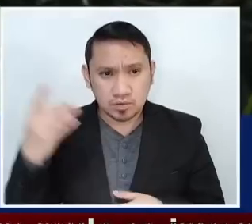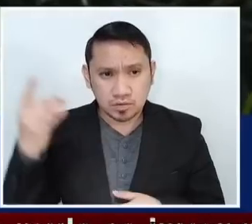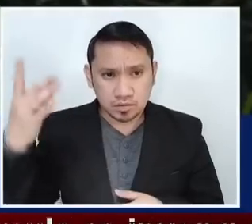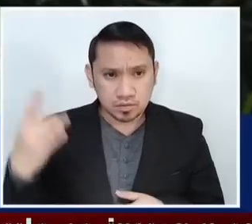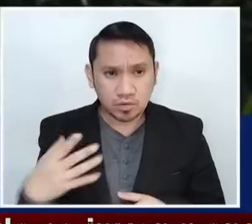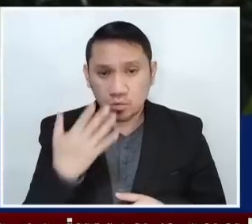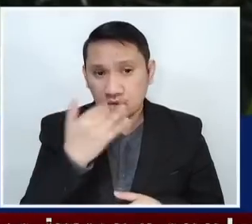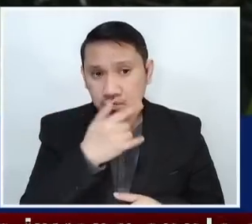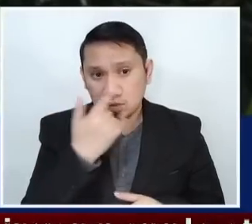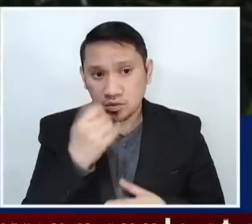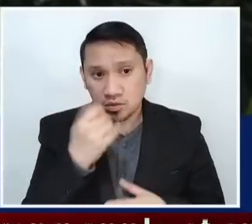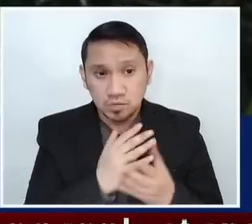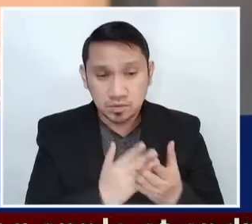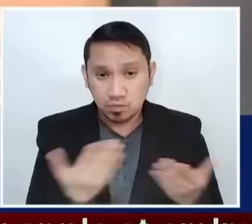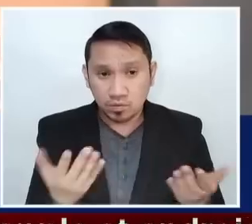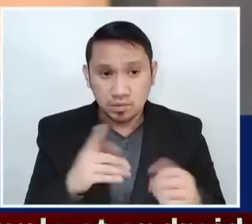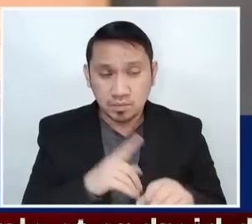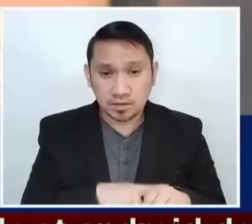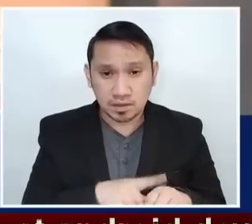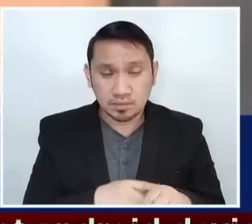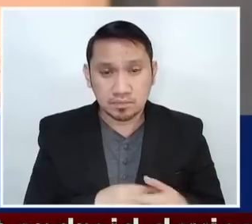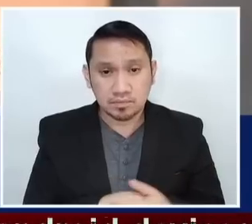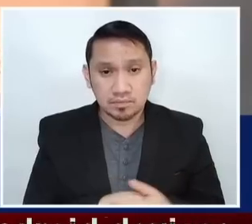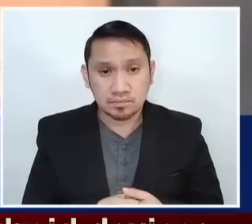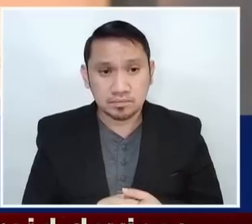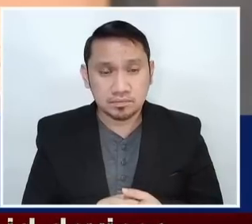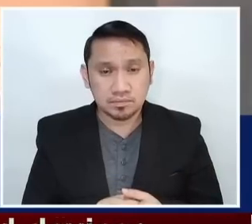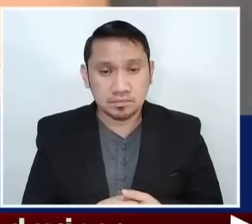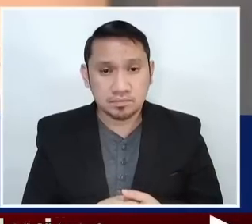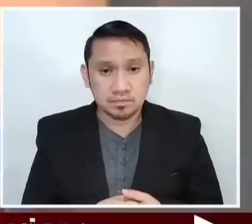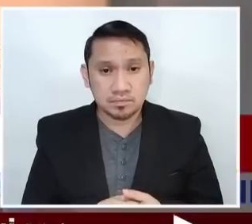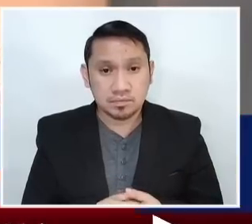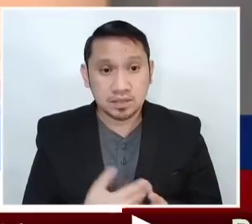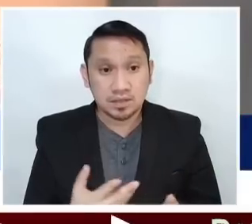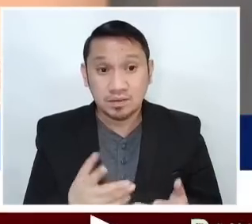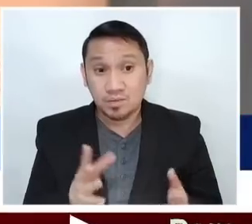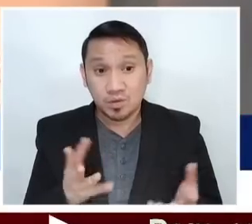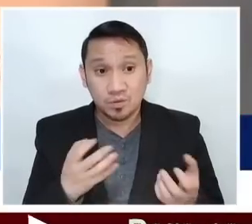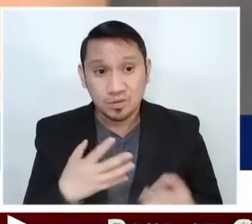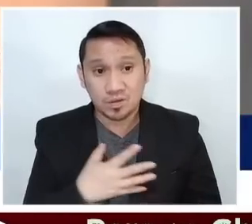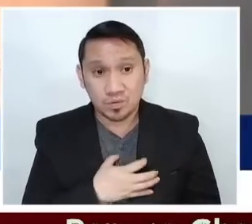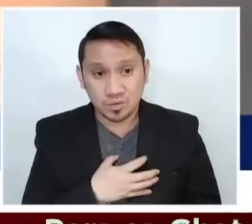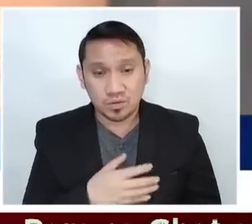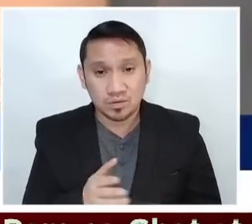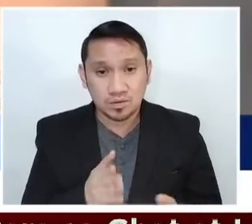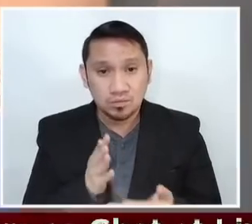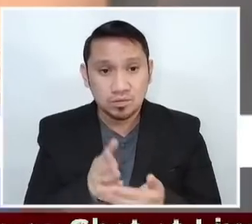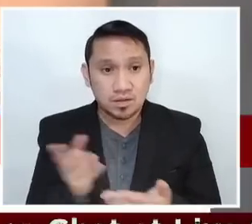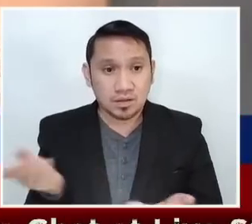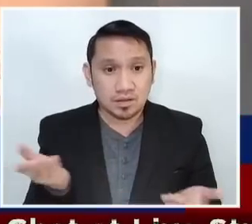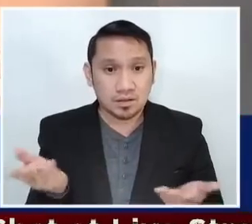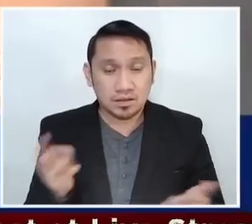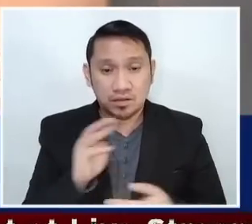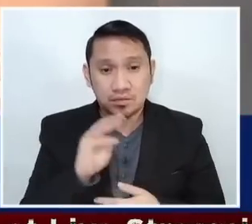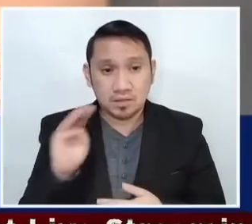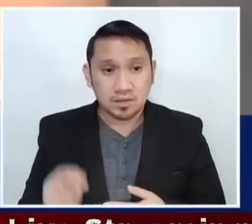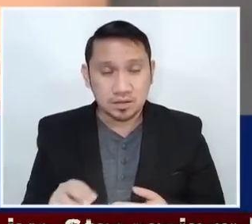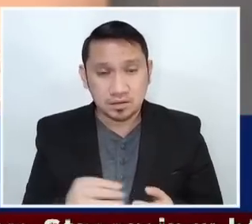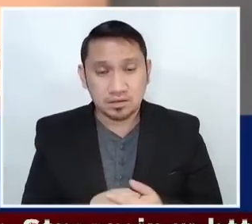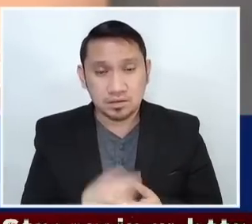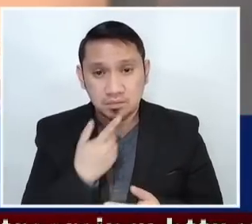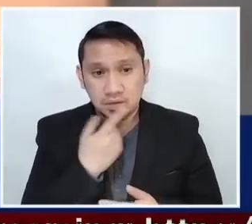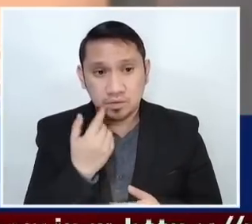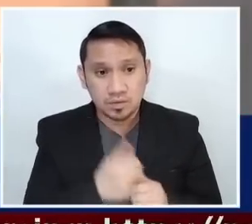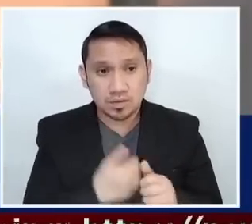iba, wala namang timer. Kung gusto mo magkaroon ng sakit sa puso, pumunta ka ng Manila. Kasi every